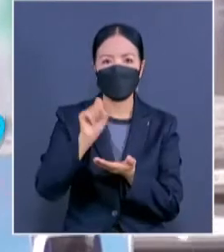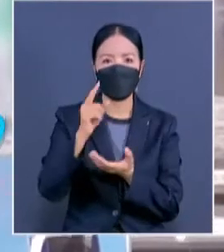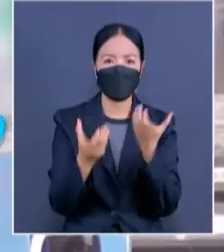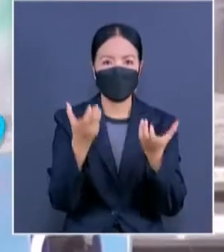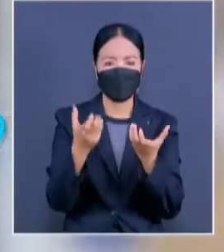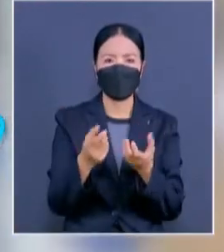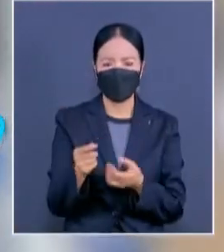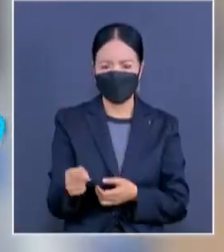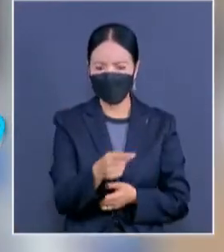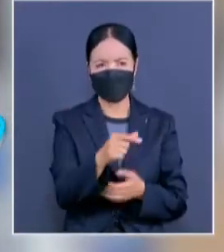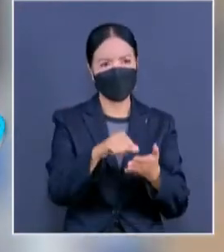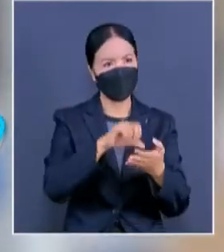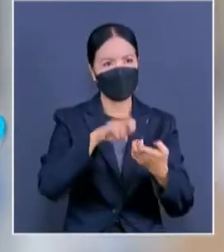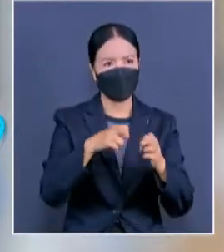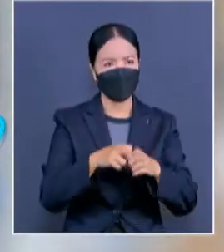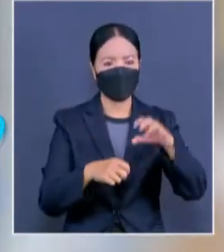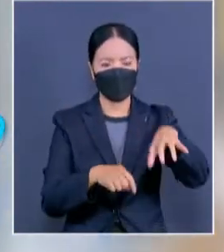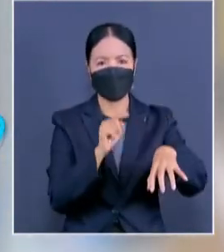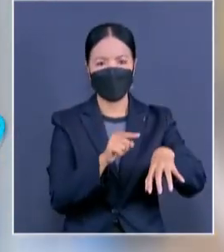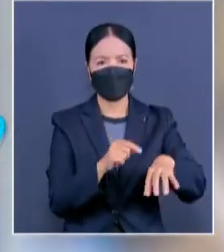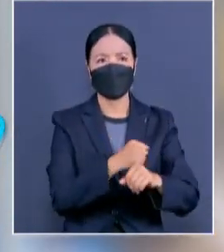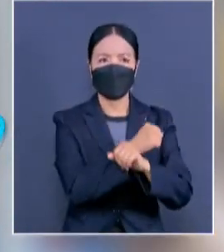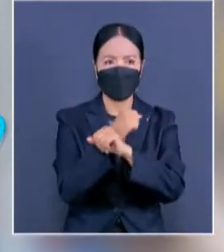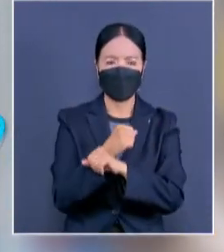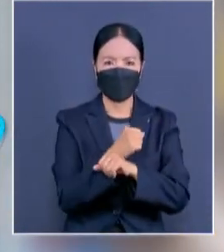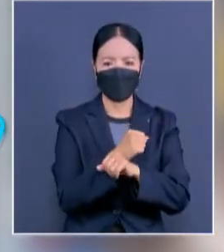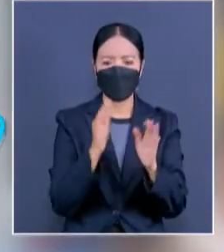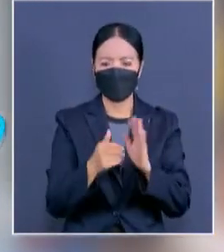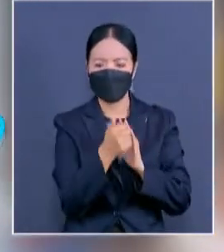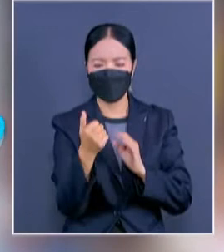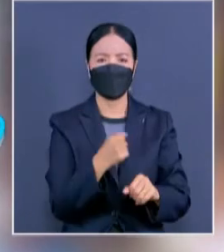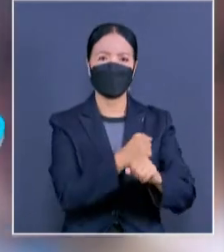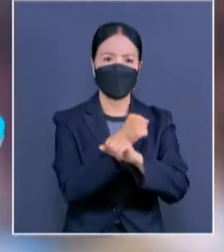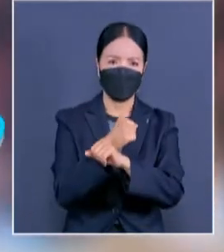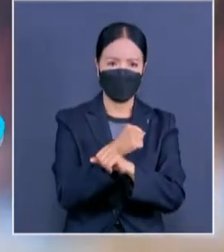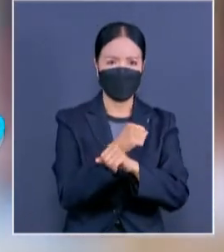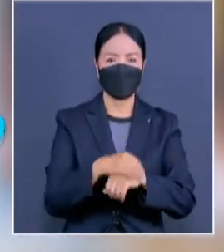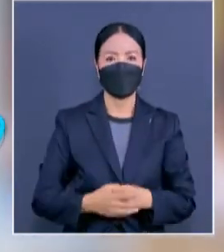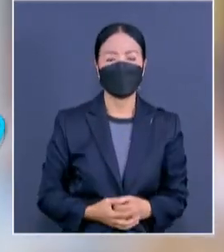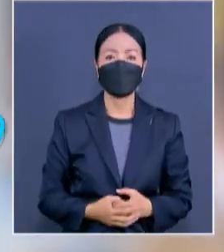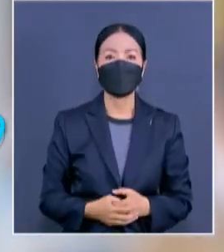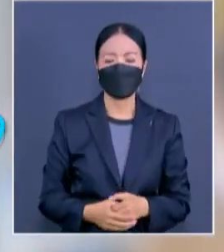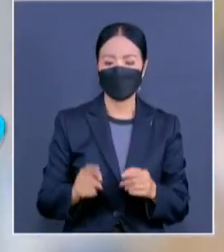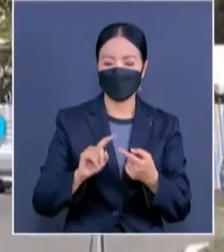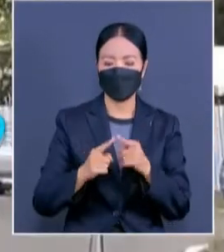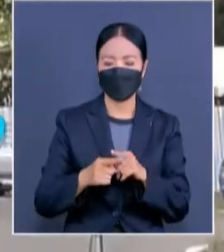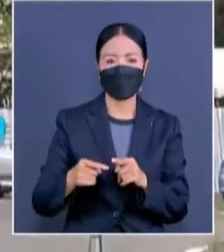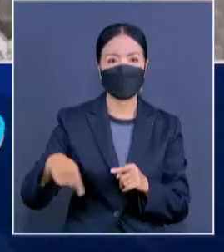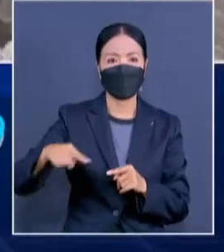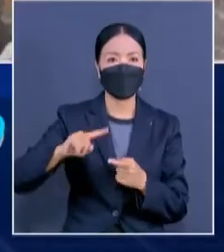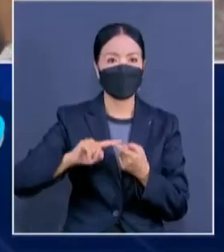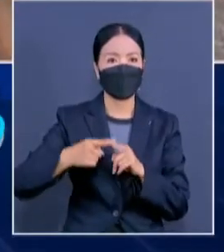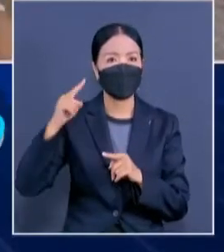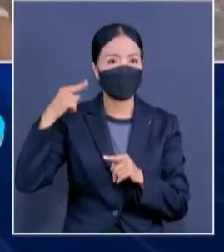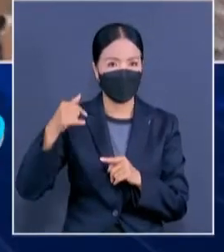เพื่อให้ดำเนินการแก้ไขป้องกันไม่ให้เกิดเหตุการณ์แบบนี้กับคนอื่นๆอีกต่อไปขณะที่เพื่อนๆของน้องผู้หญิงคนนี้น